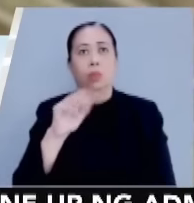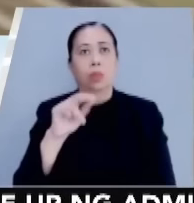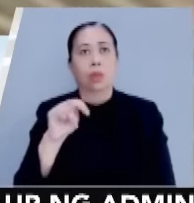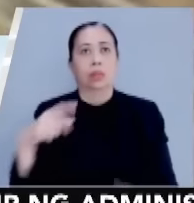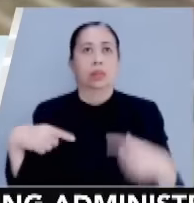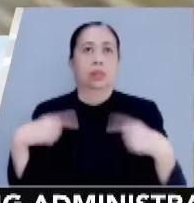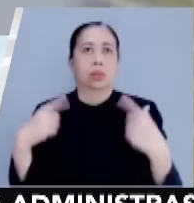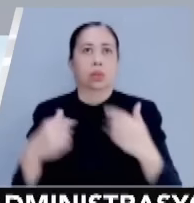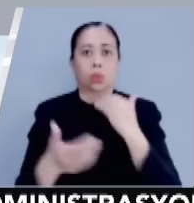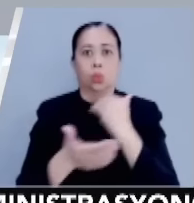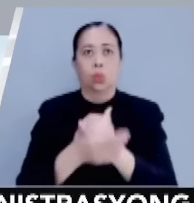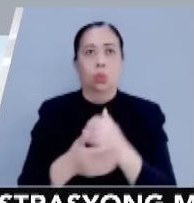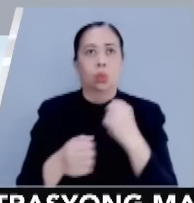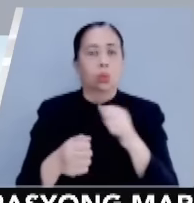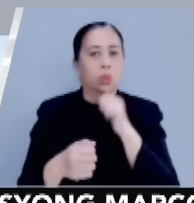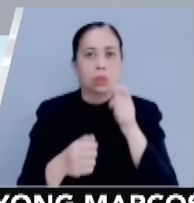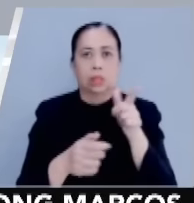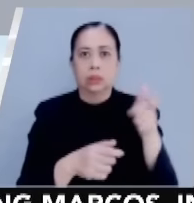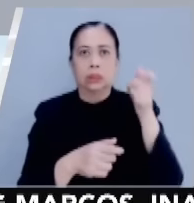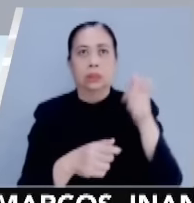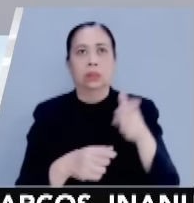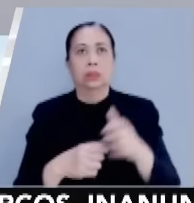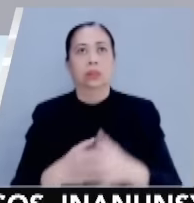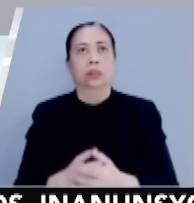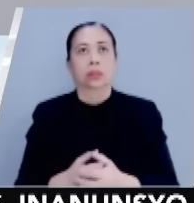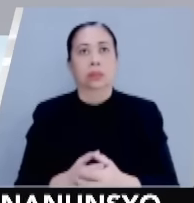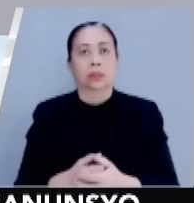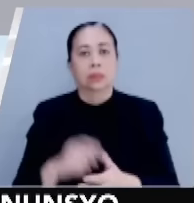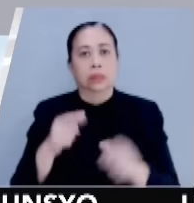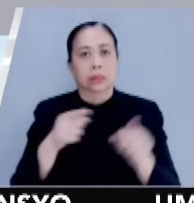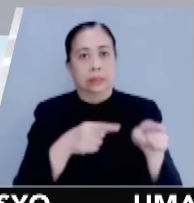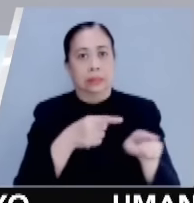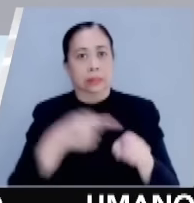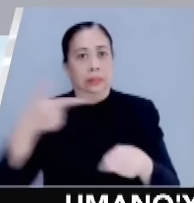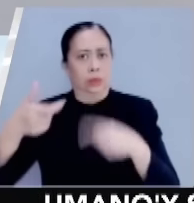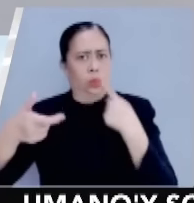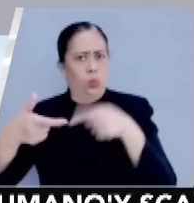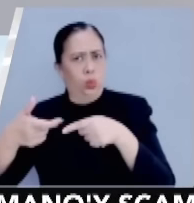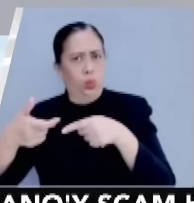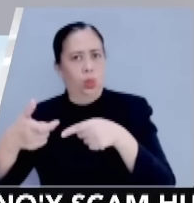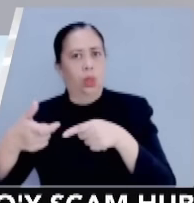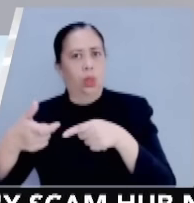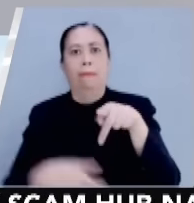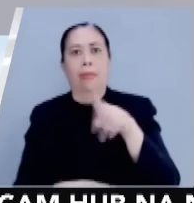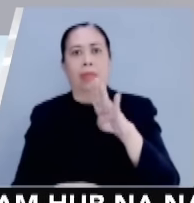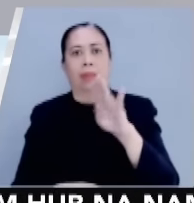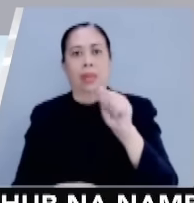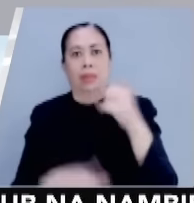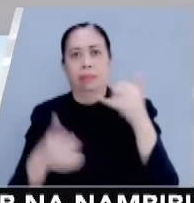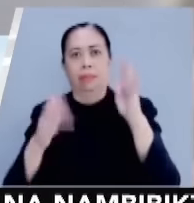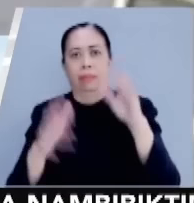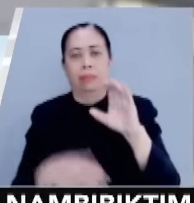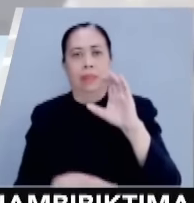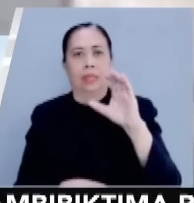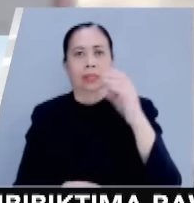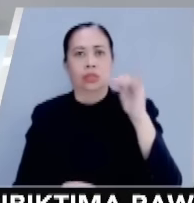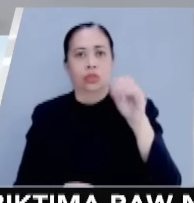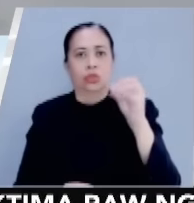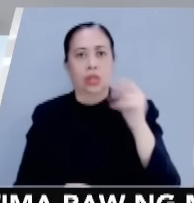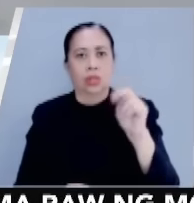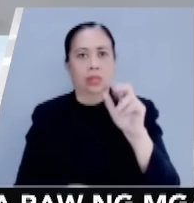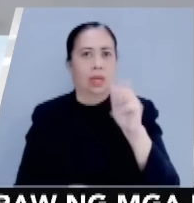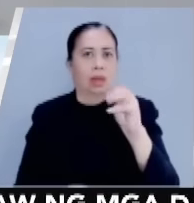at hindi tinamaan ang target. Ang sinasabing namaril, ang PBA player na si John Amores. Kapatid